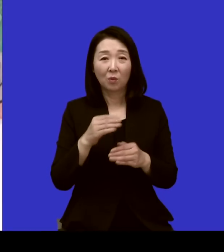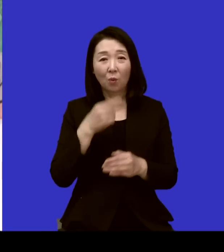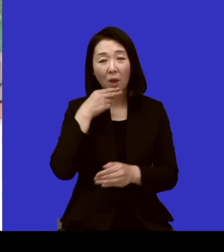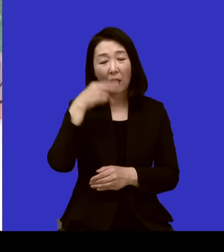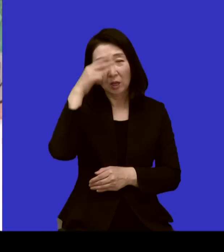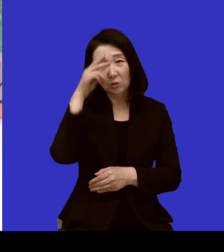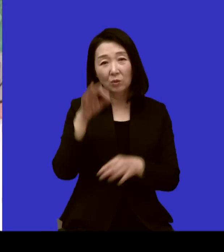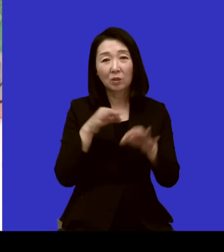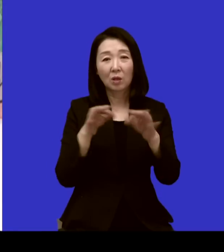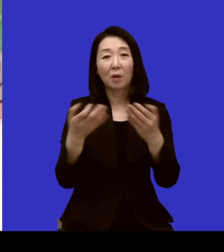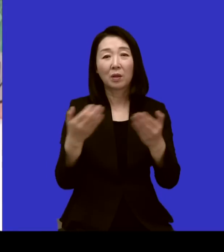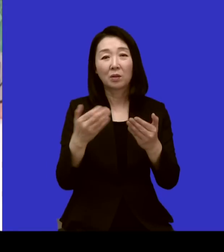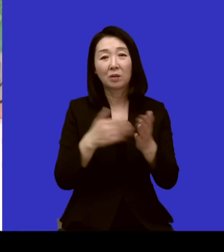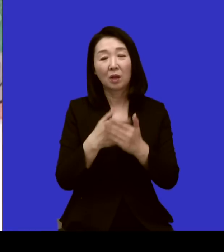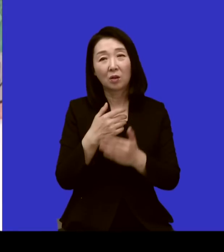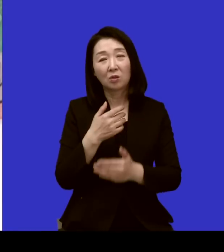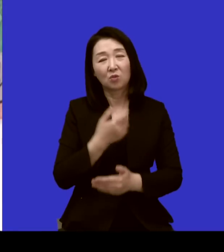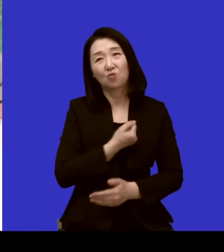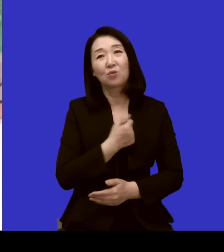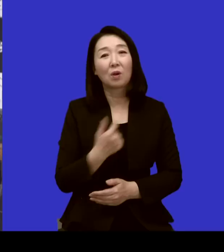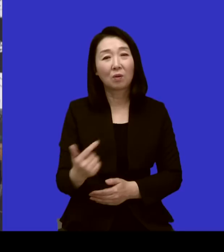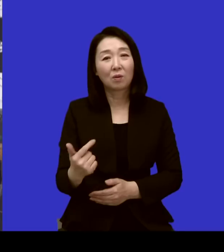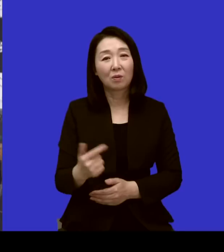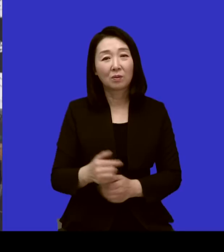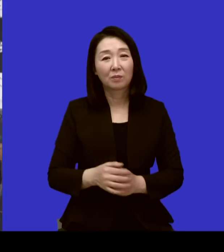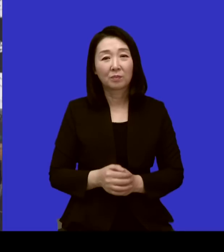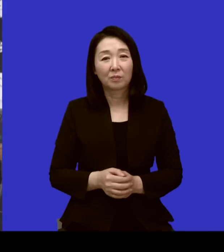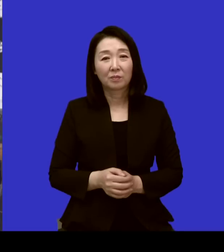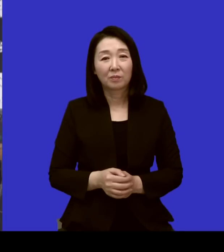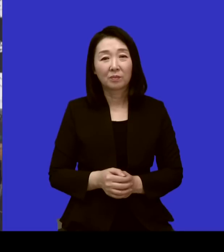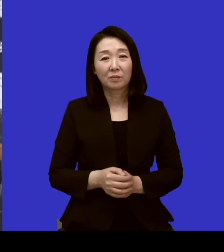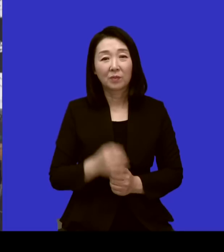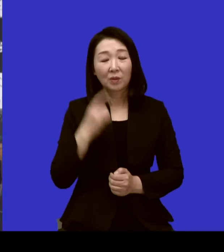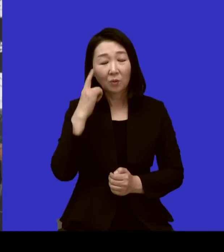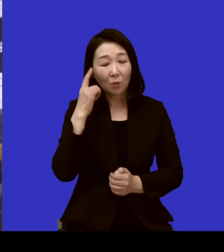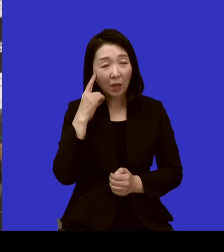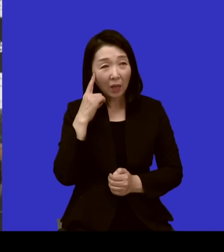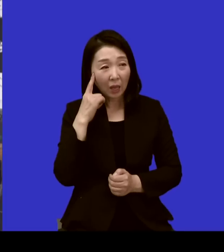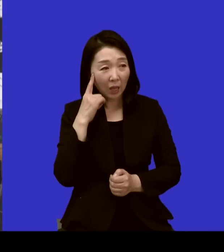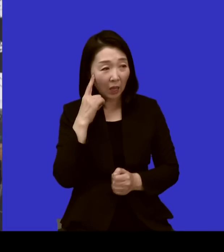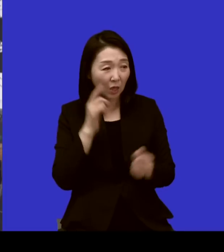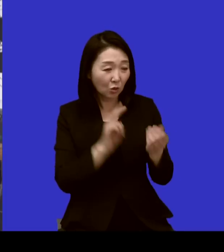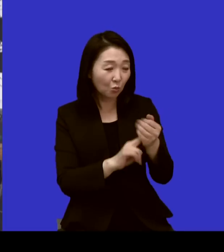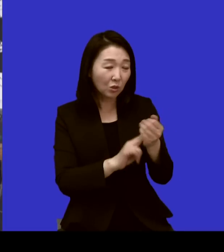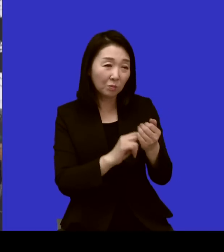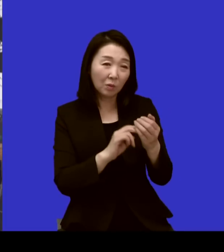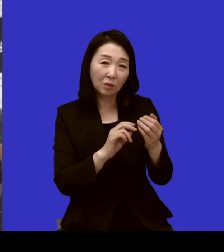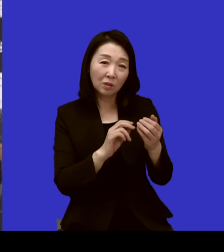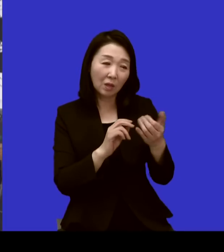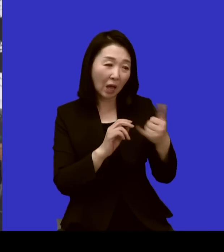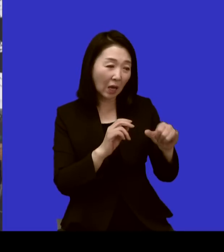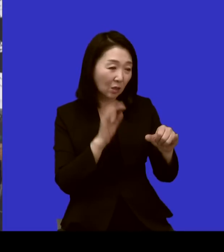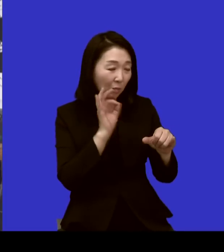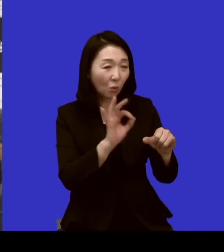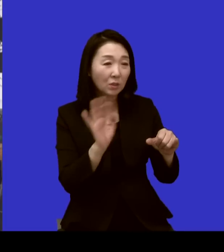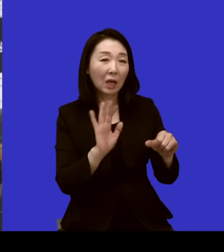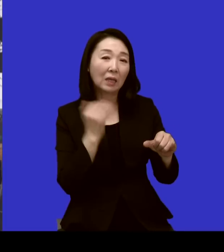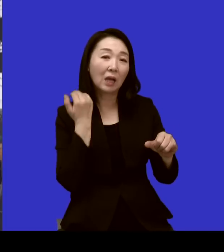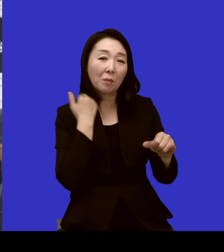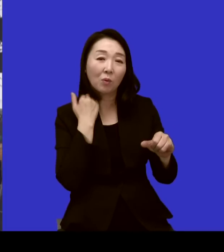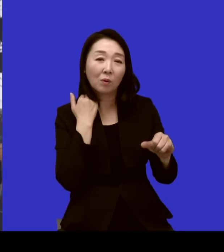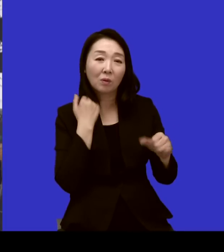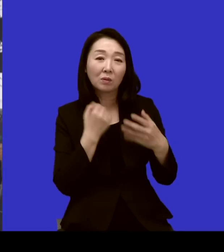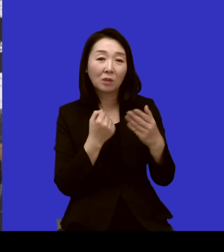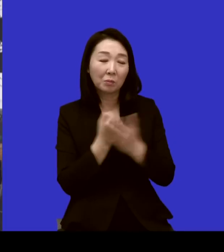계속 정신을 못 차릴 정도로 저는 좀 충격을 받았고요. 저희가 음지에 있는 아이들은 보이지가 않으니까 저희는 항상 그냥